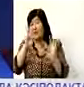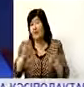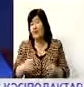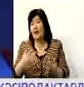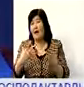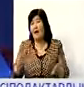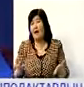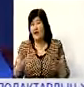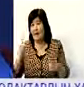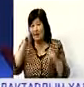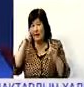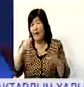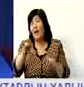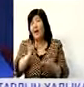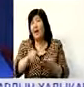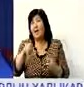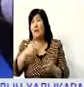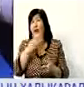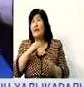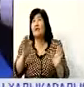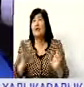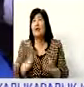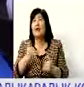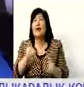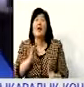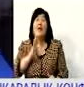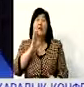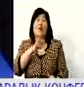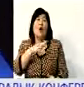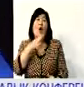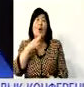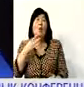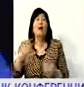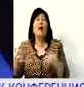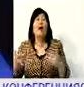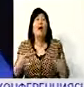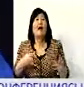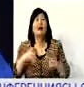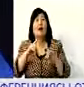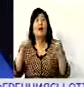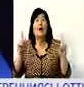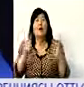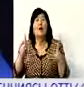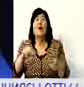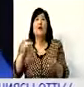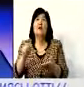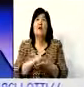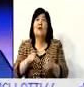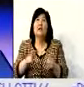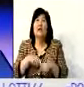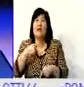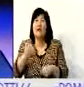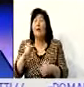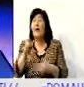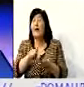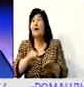қолтаңбасын қалдырып та үлгерді. Композитордың әсем әуендері қазіргі таңда көптеген эстрада жұлдыздарының төл құжаты ретінде айтылып жүр. Сондай